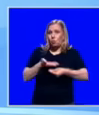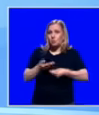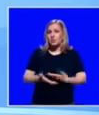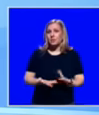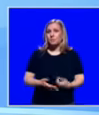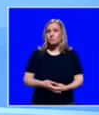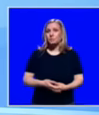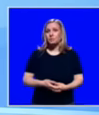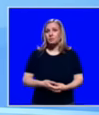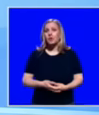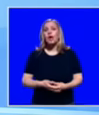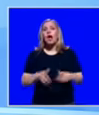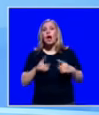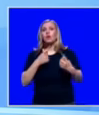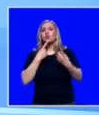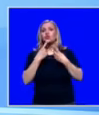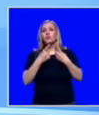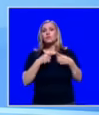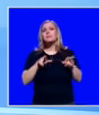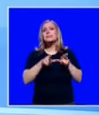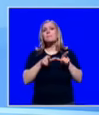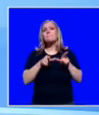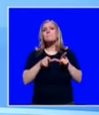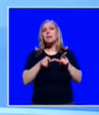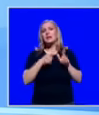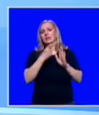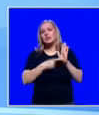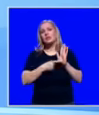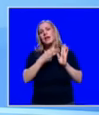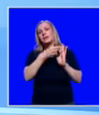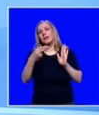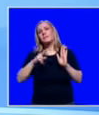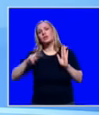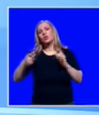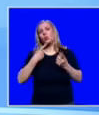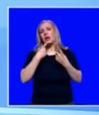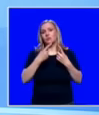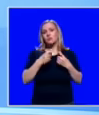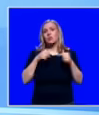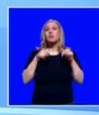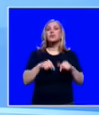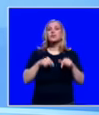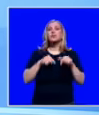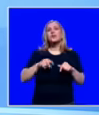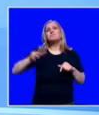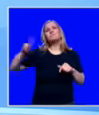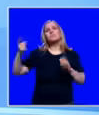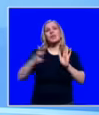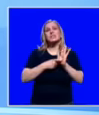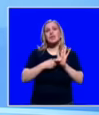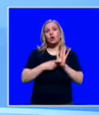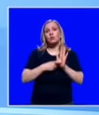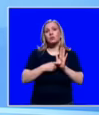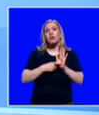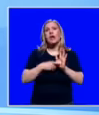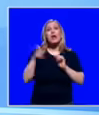клеймо? Значи, ако си говорим за Магнитски, това е тема на друг разговор. Това не е клеймо. Първо, това е екстериториален закон. Второ, те